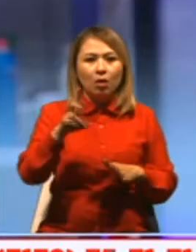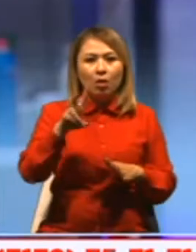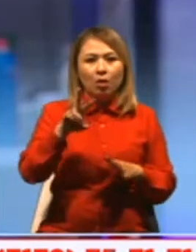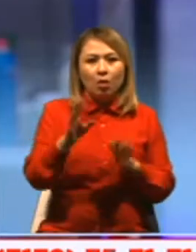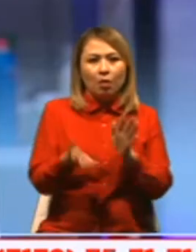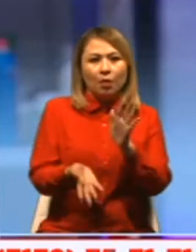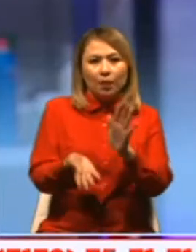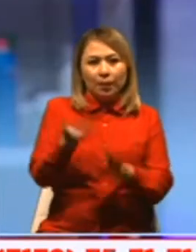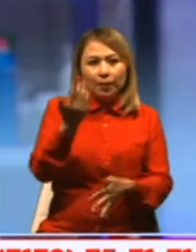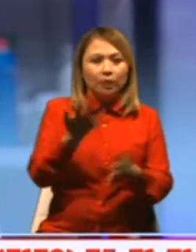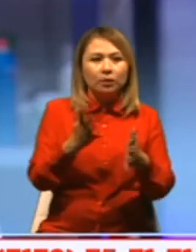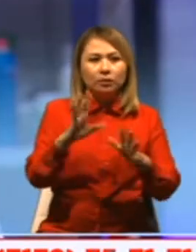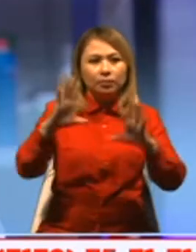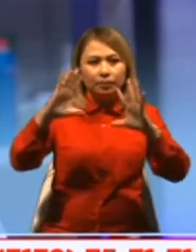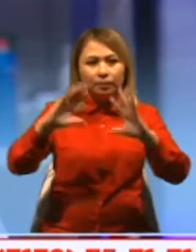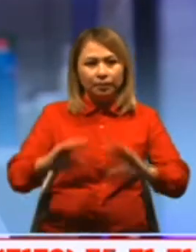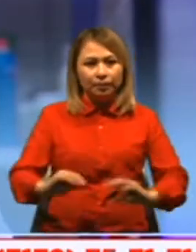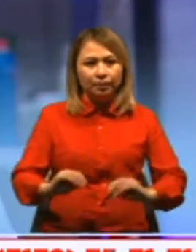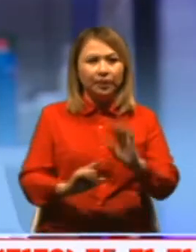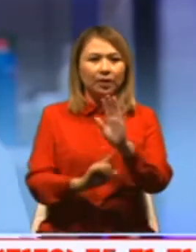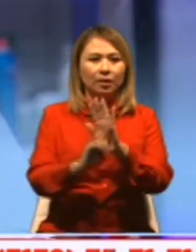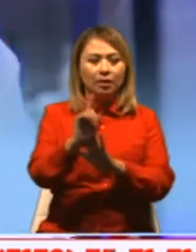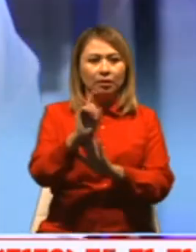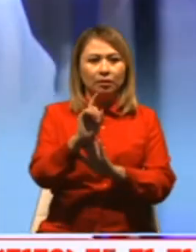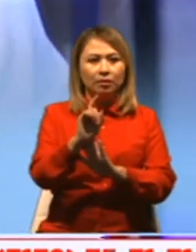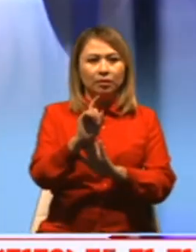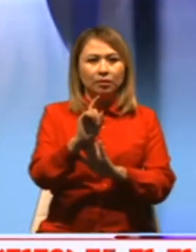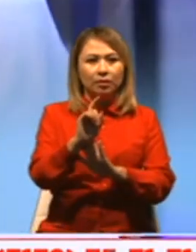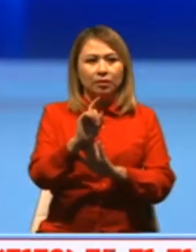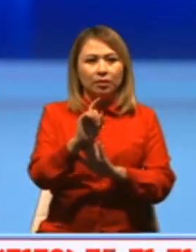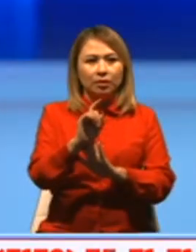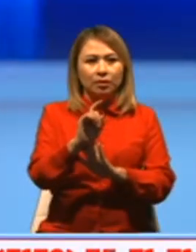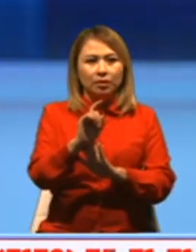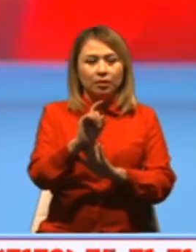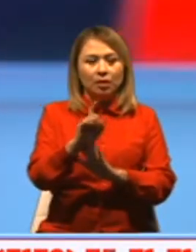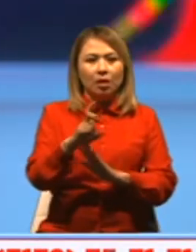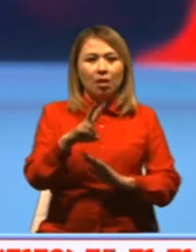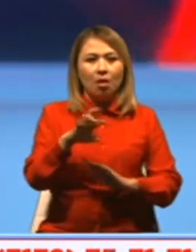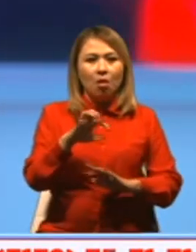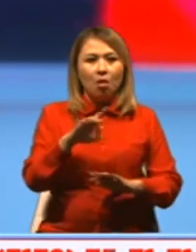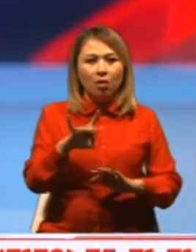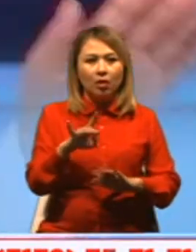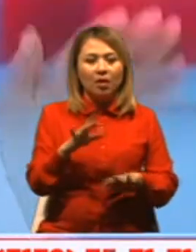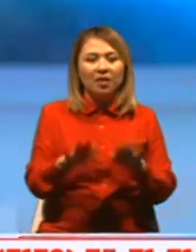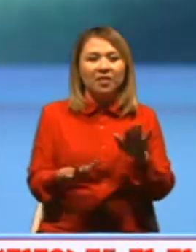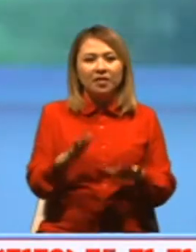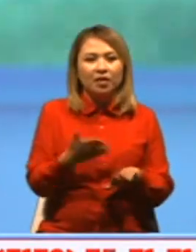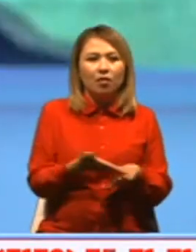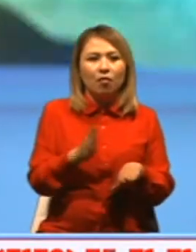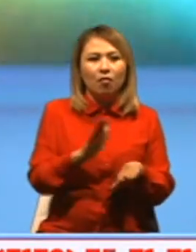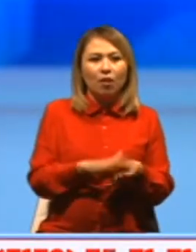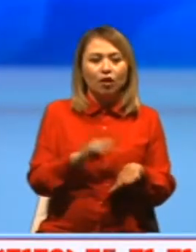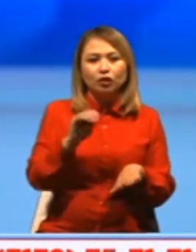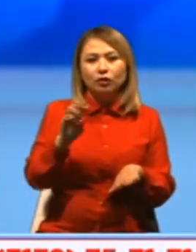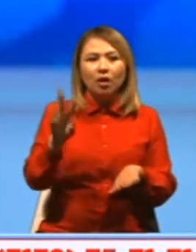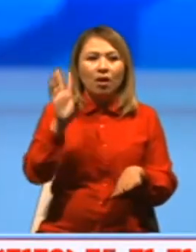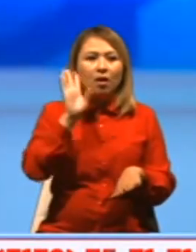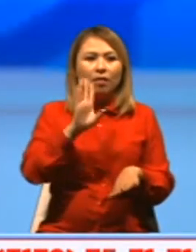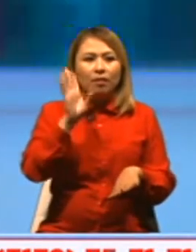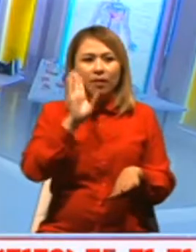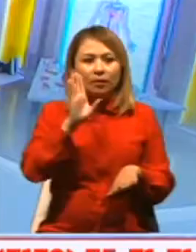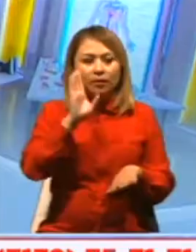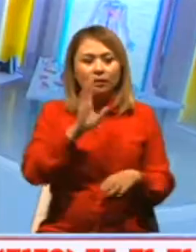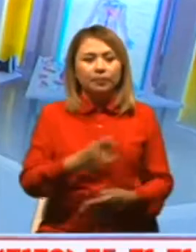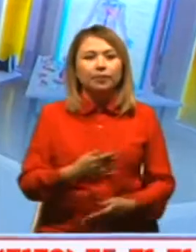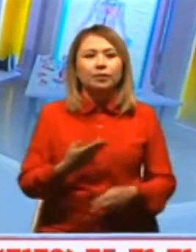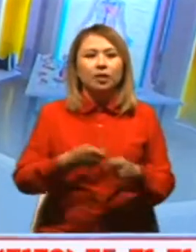кете ме, не істейді? Жоқ, хлор тұнбаға түседі. Хлордың салмағы судан қарағанда кішкене ауырлақ болады. Тұнады дейсің? Тұнады олар, төменге қарай